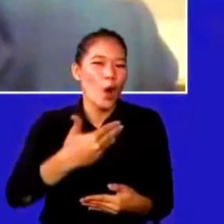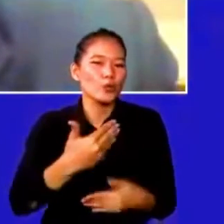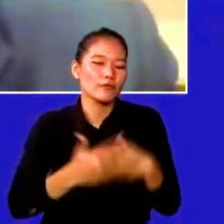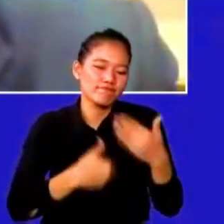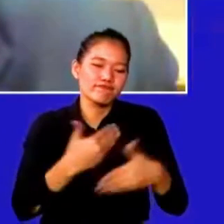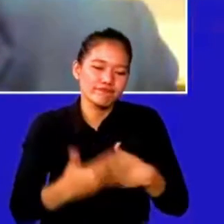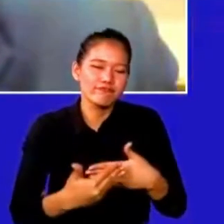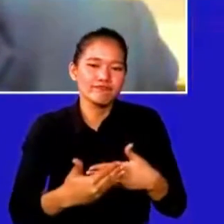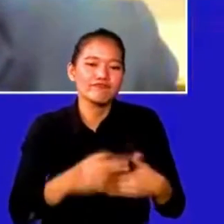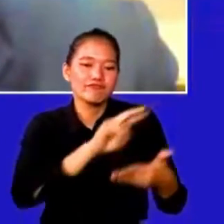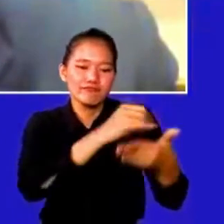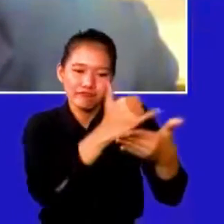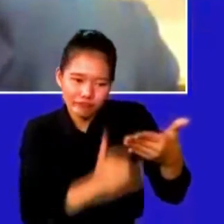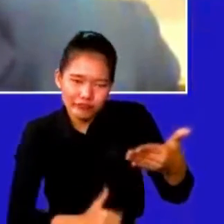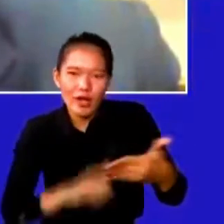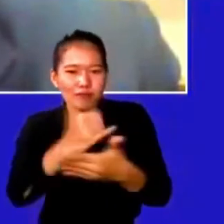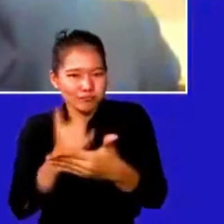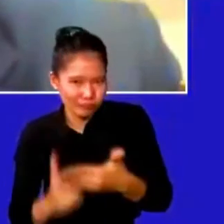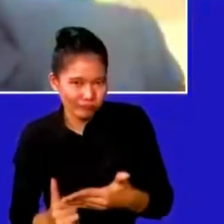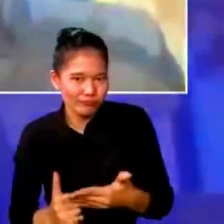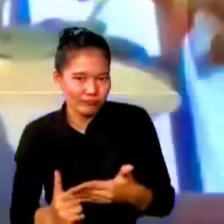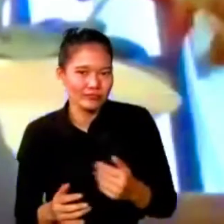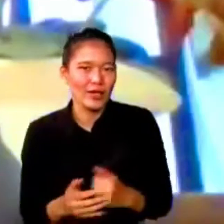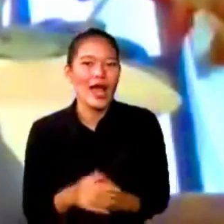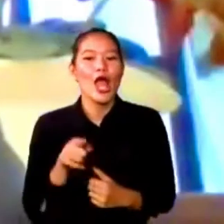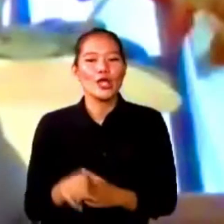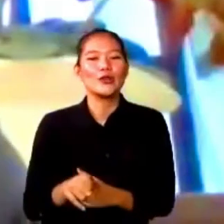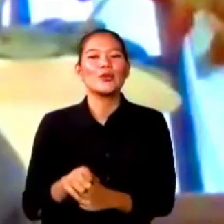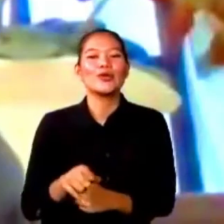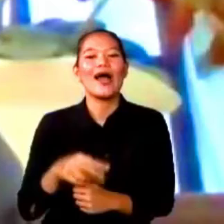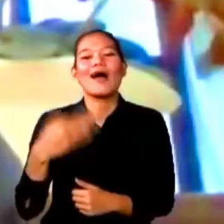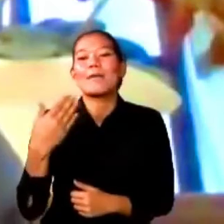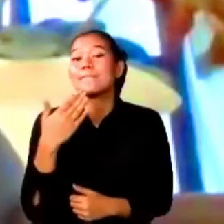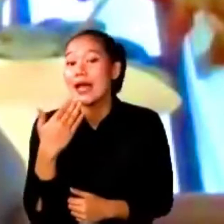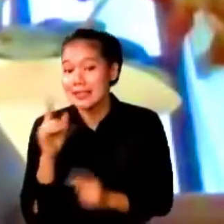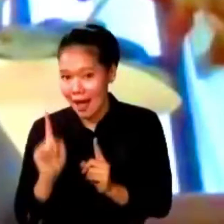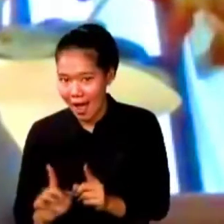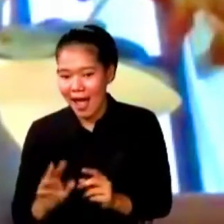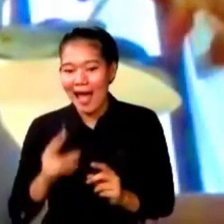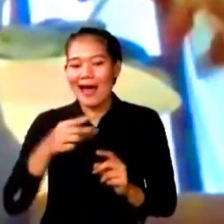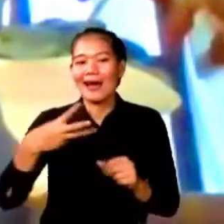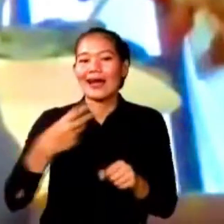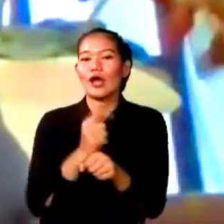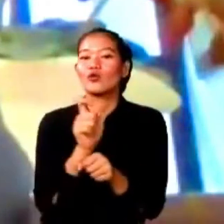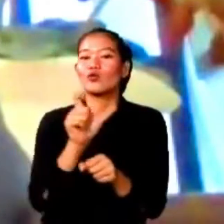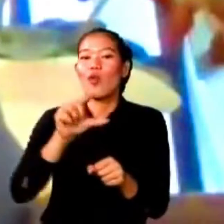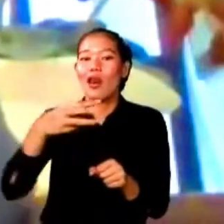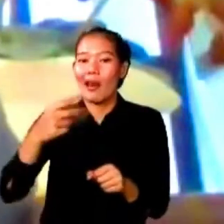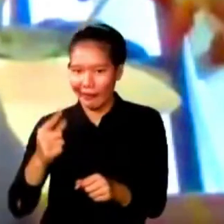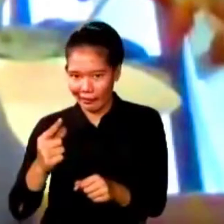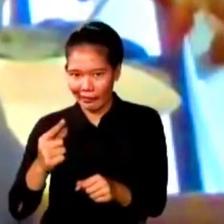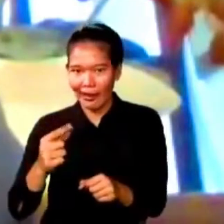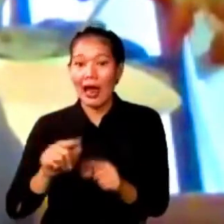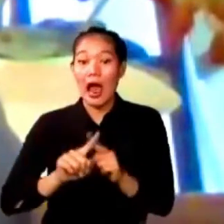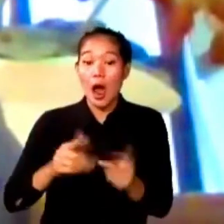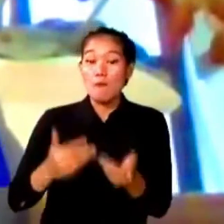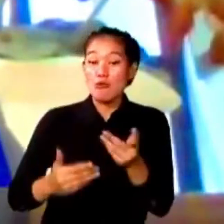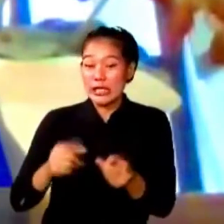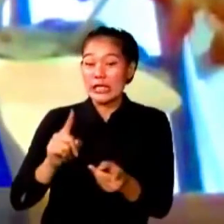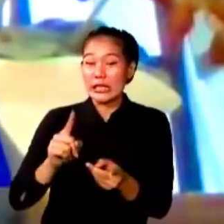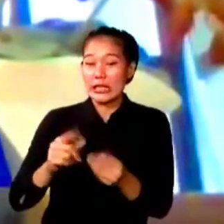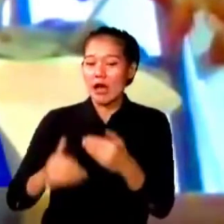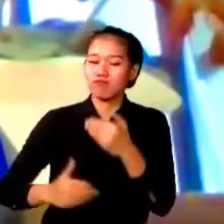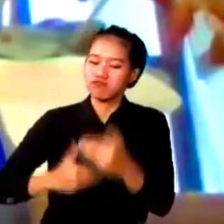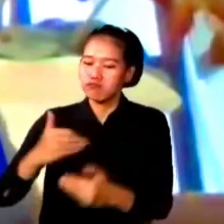dua tahun untuk dilakukan pemeriksaan ini yang reguler bisa Jadi kalau ada laporan